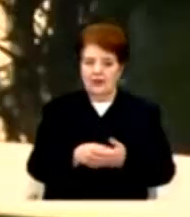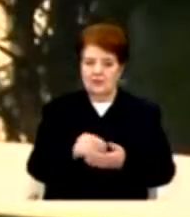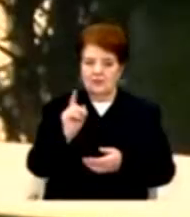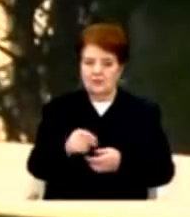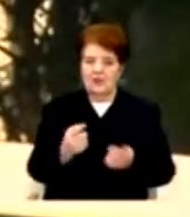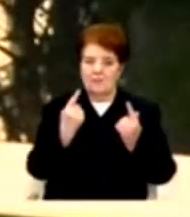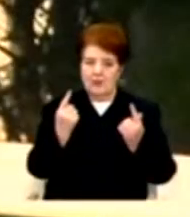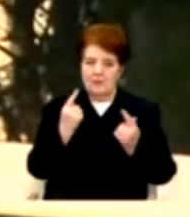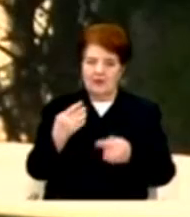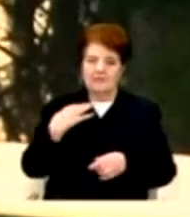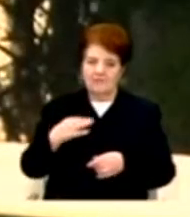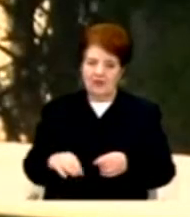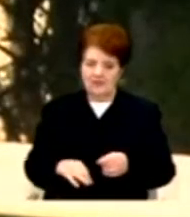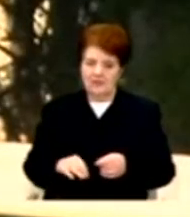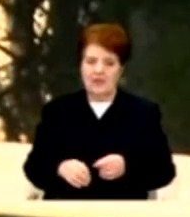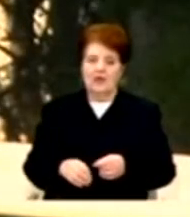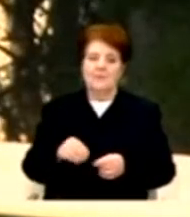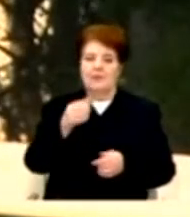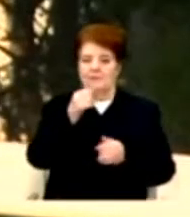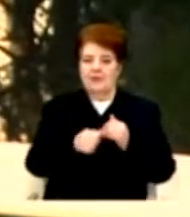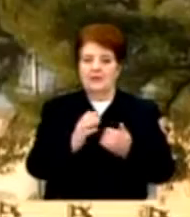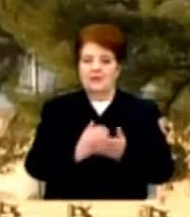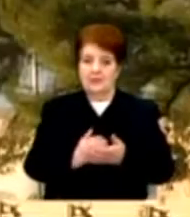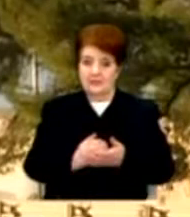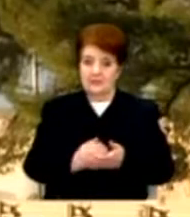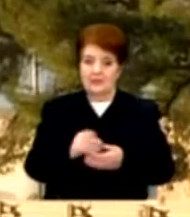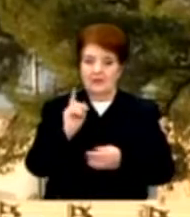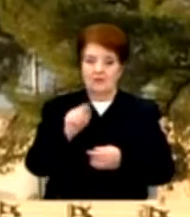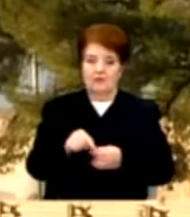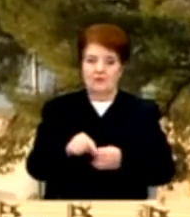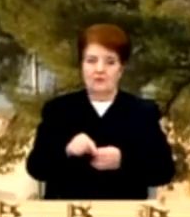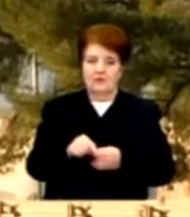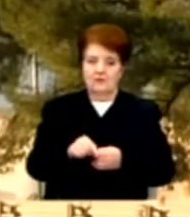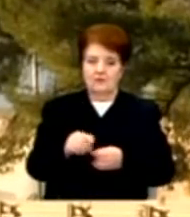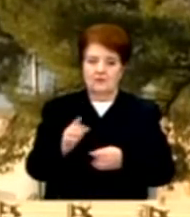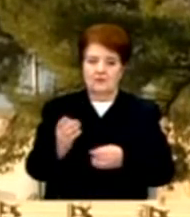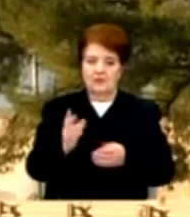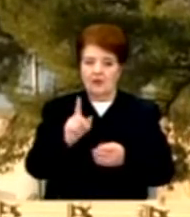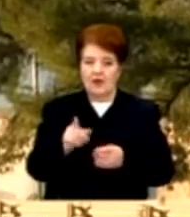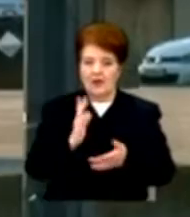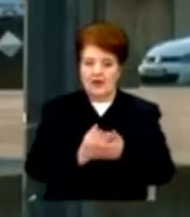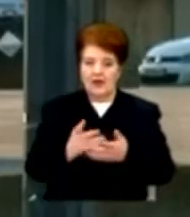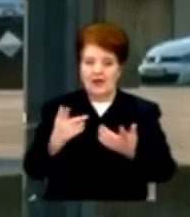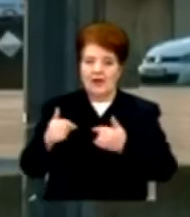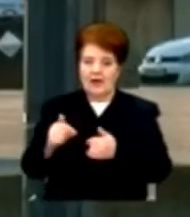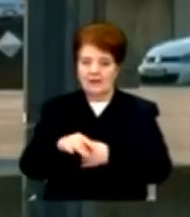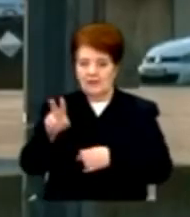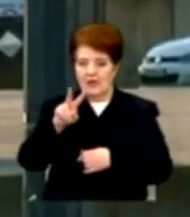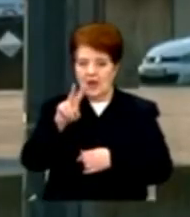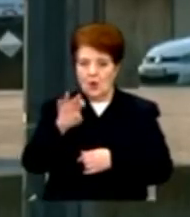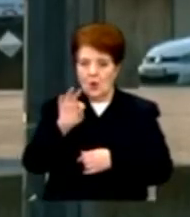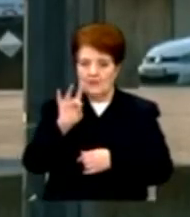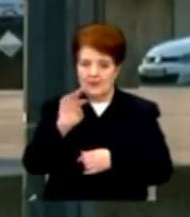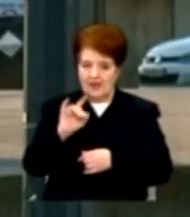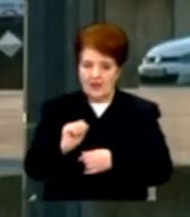dintre cele mai mari din Franța. Petroineos este un joint venture între PetroChina și Ineos, care are cartierul general la Londra și deține